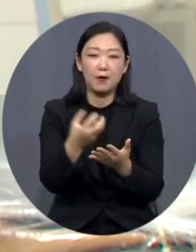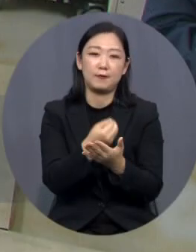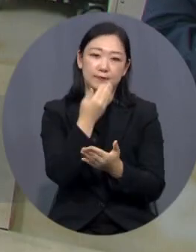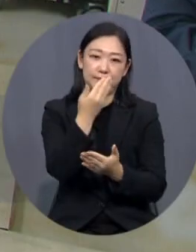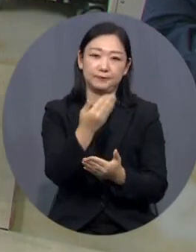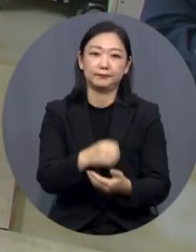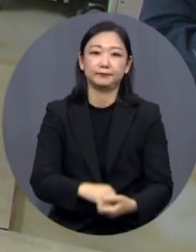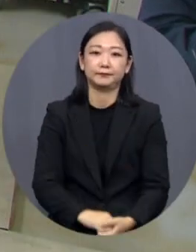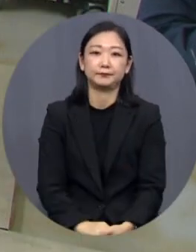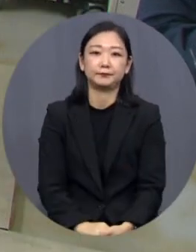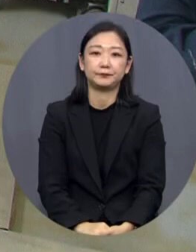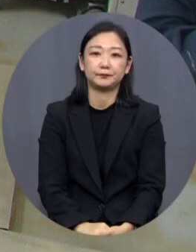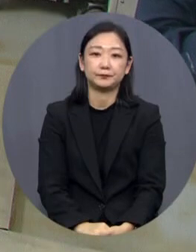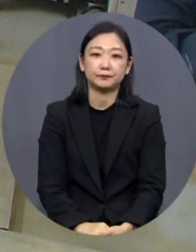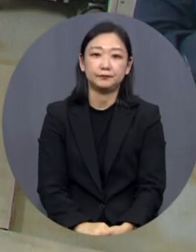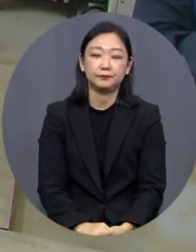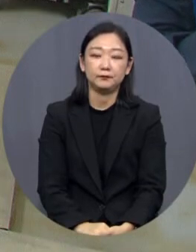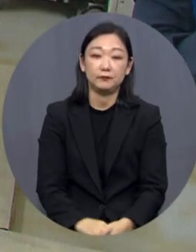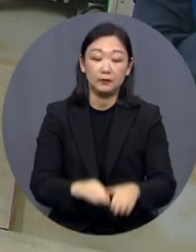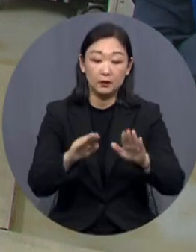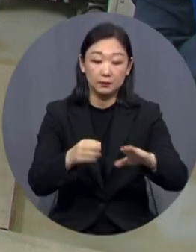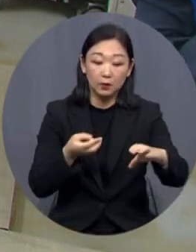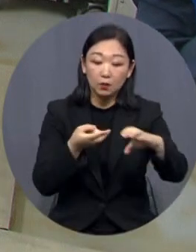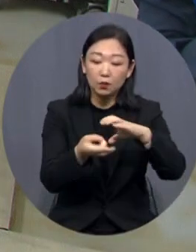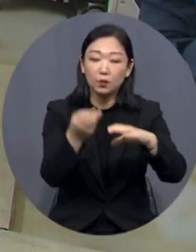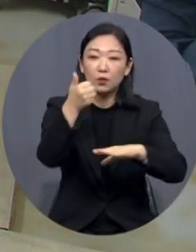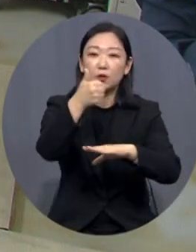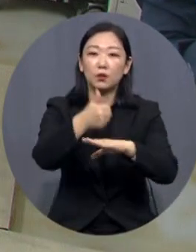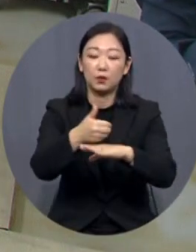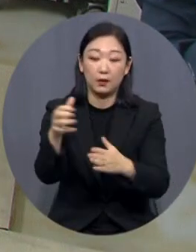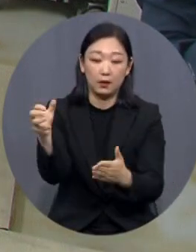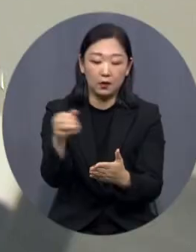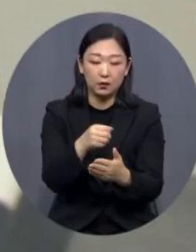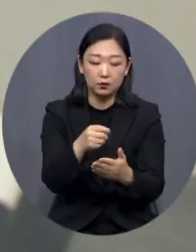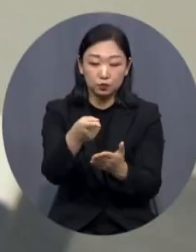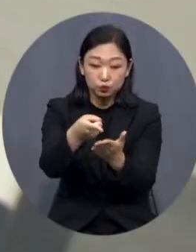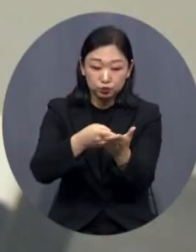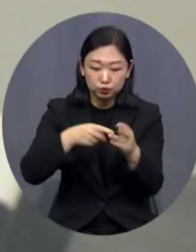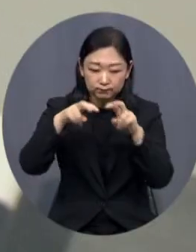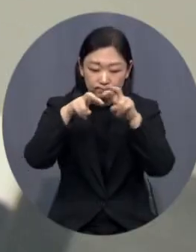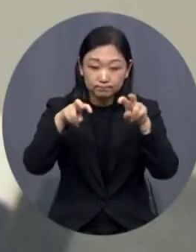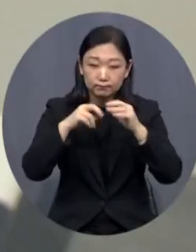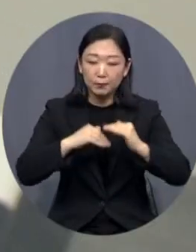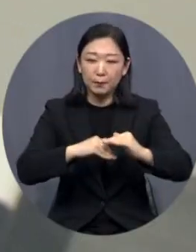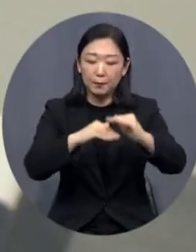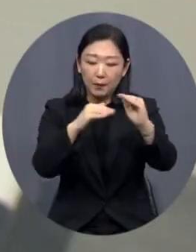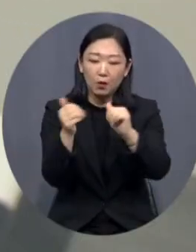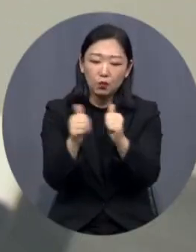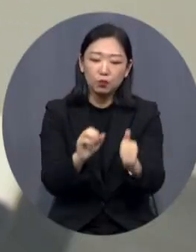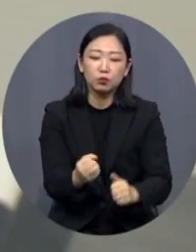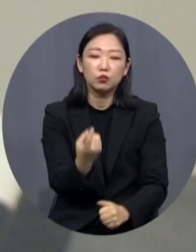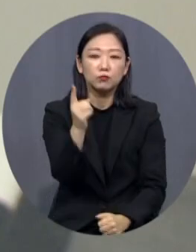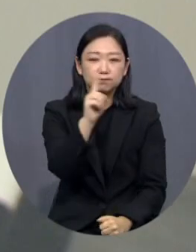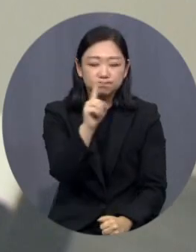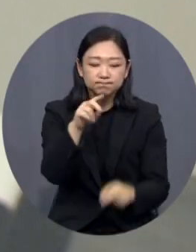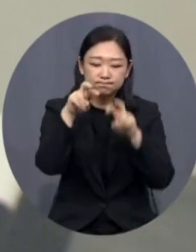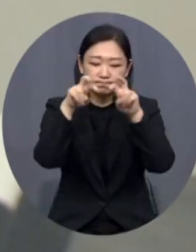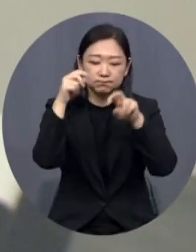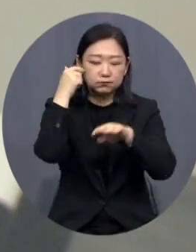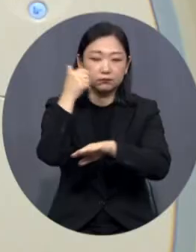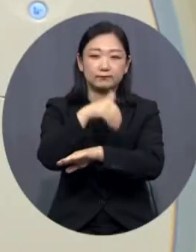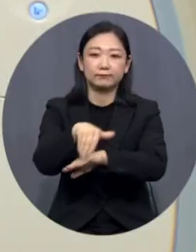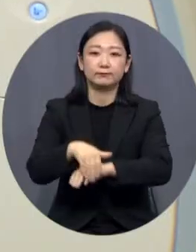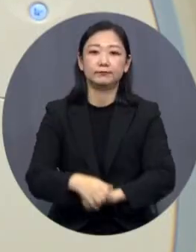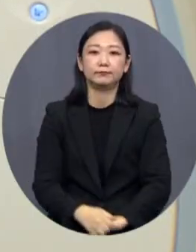가능하거든요 연구팀은 이번 시티 촬영 결과를 바탕으로 부검을 진행해 상이 폐사 원인 분석에 나설